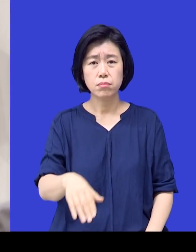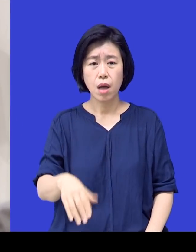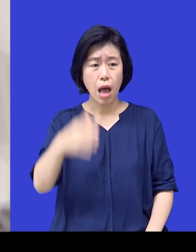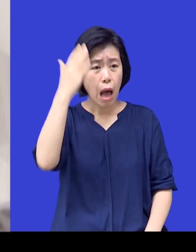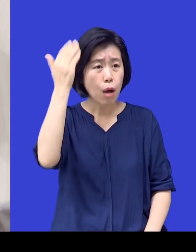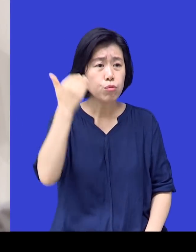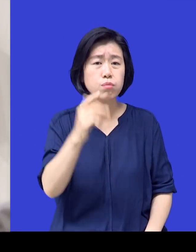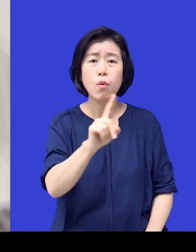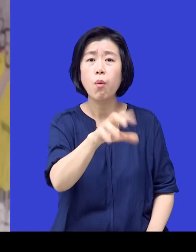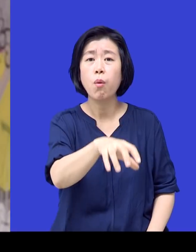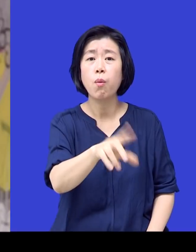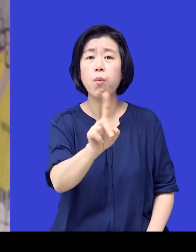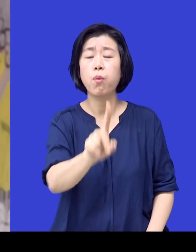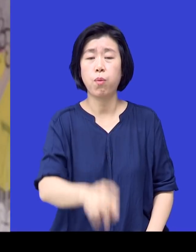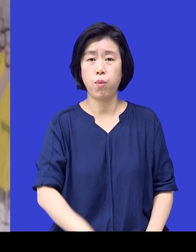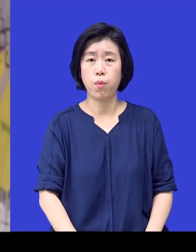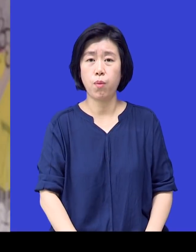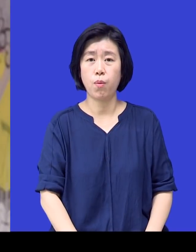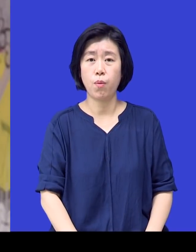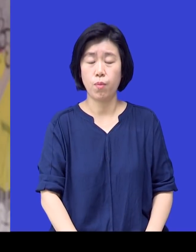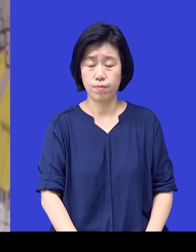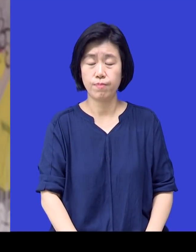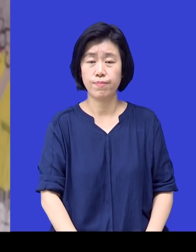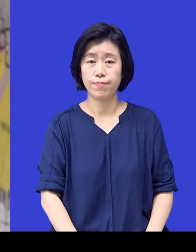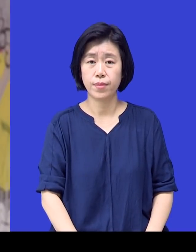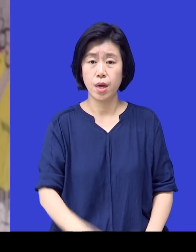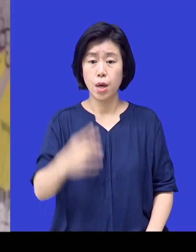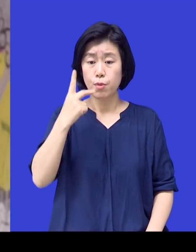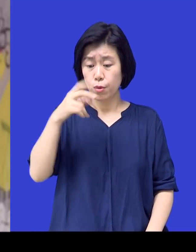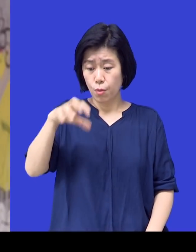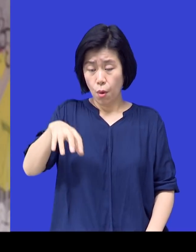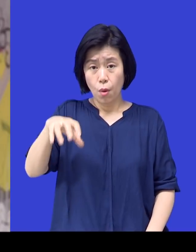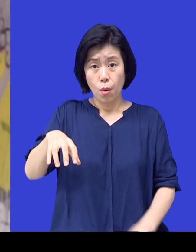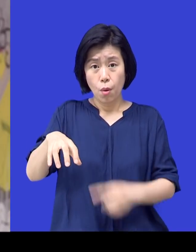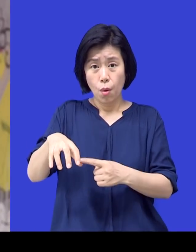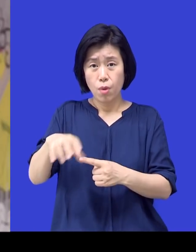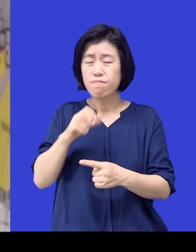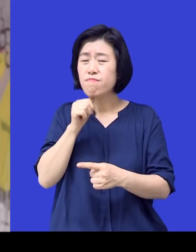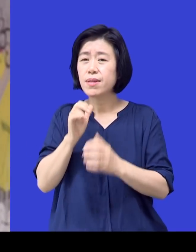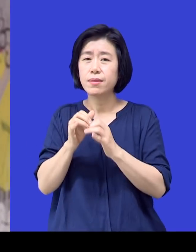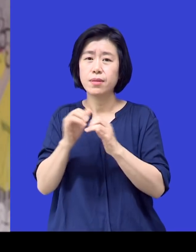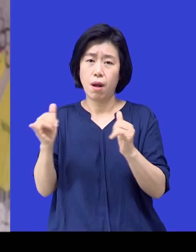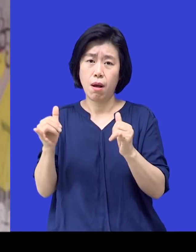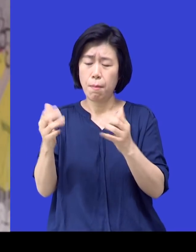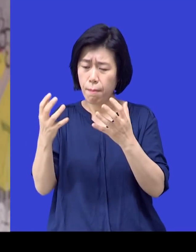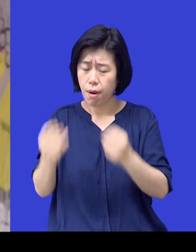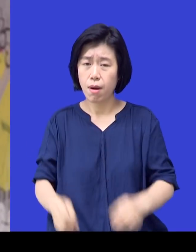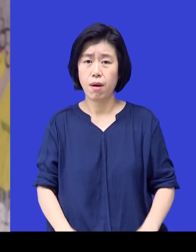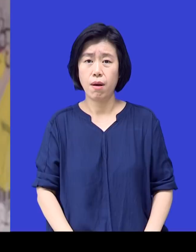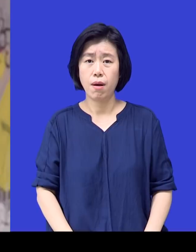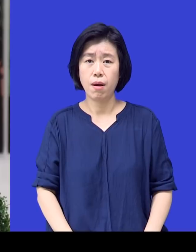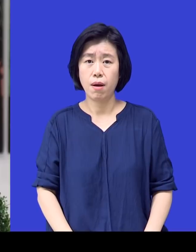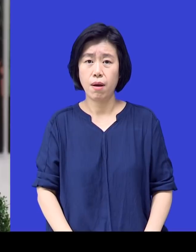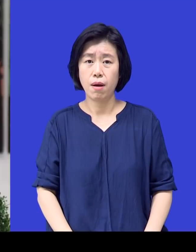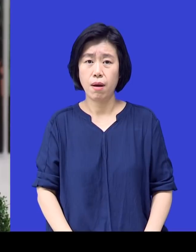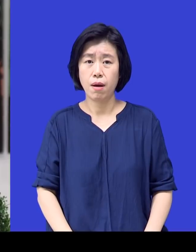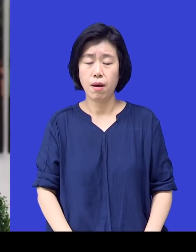못한 한국이냐. 네. 그때마다 스완스 목사님이 얘기하셨대요. 가서 그 아이를 본 적이